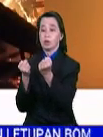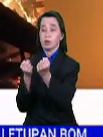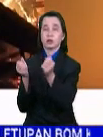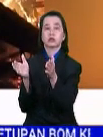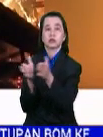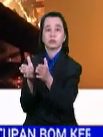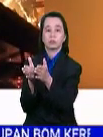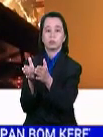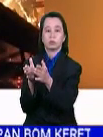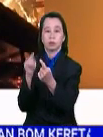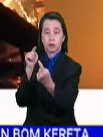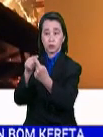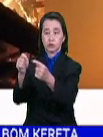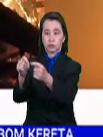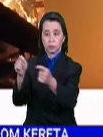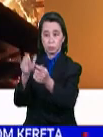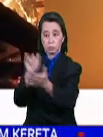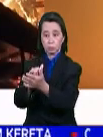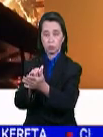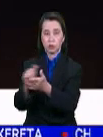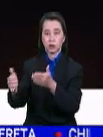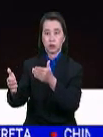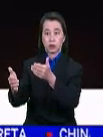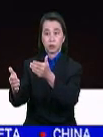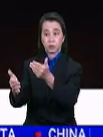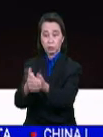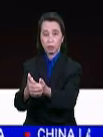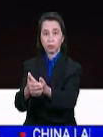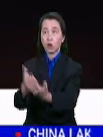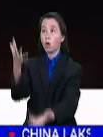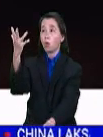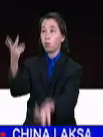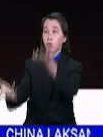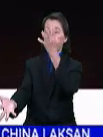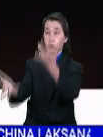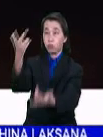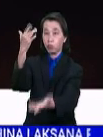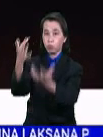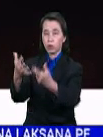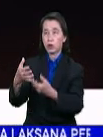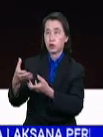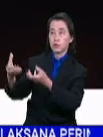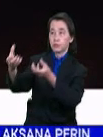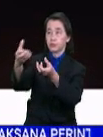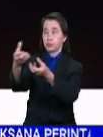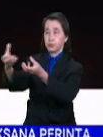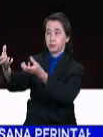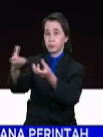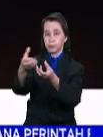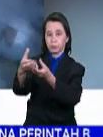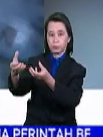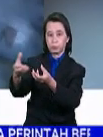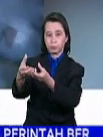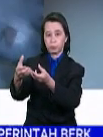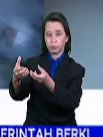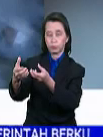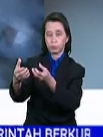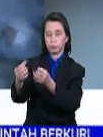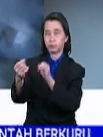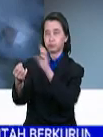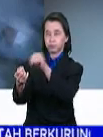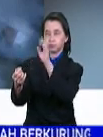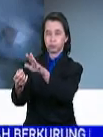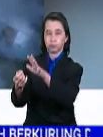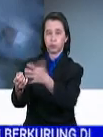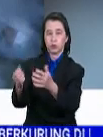Jenderal ke lokasi berkenaan Setibanya pasukan Bomba api marak dan operasi pemadaman dibuat dengan teknik Offensive fighting